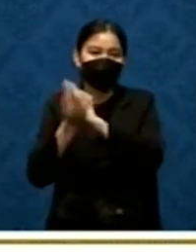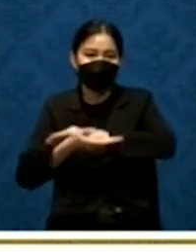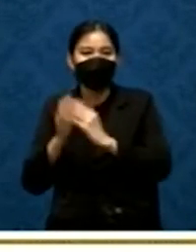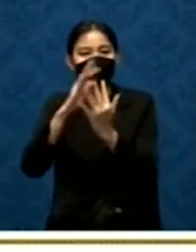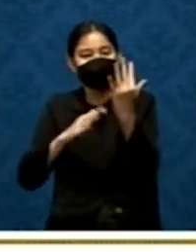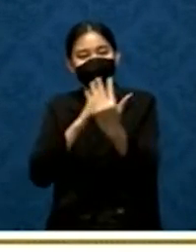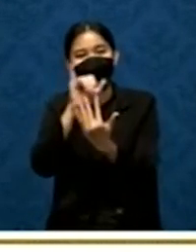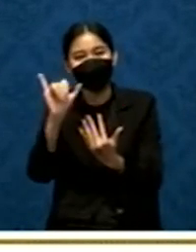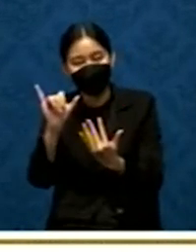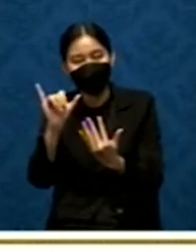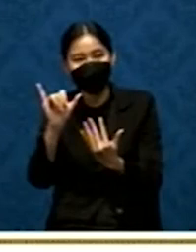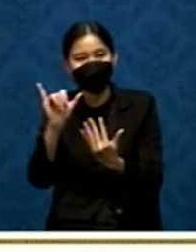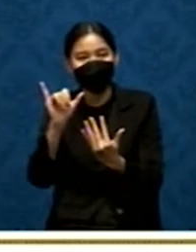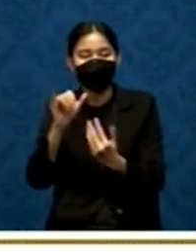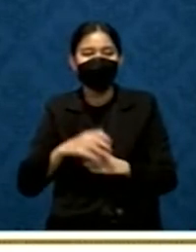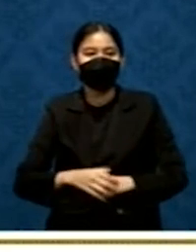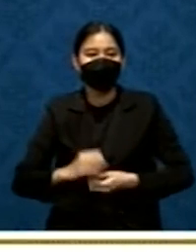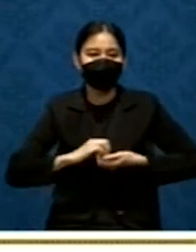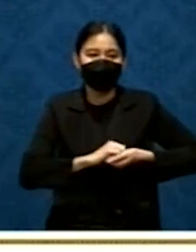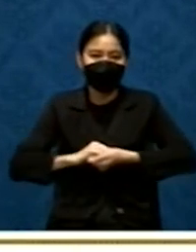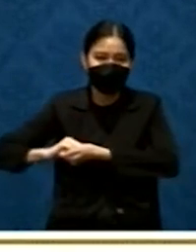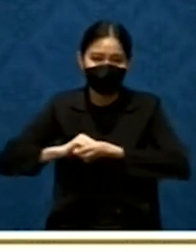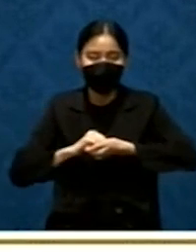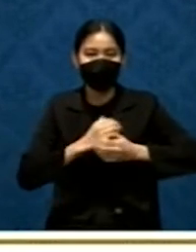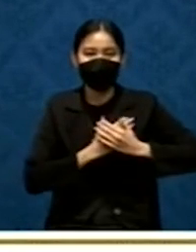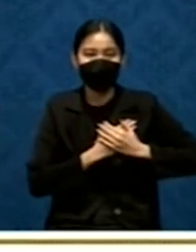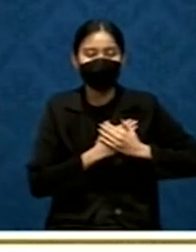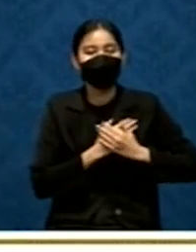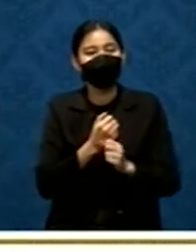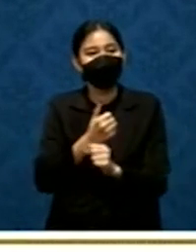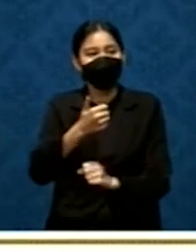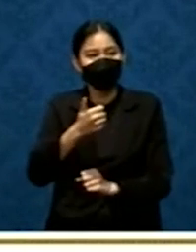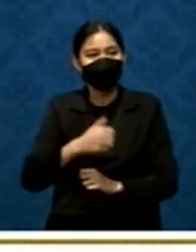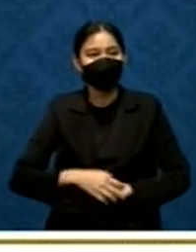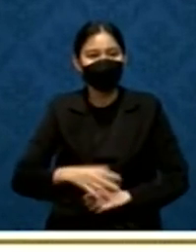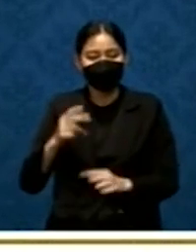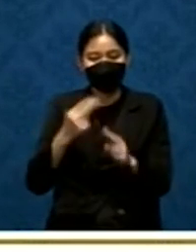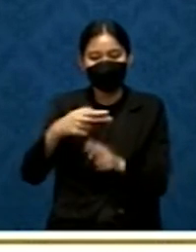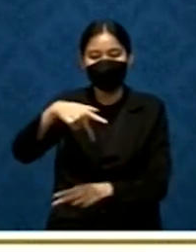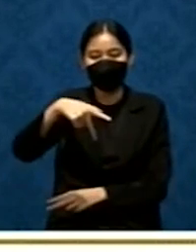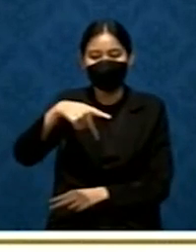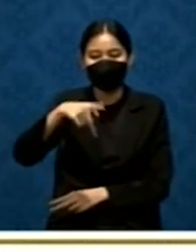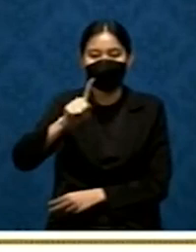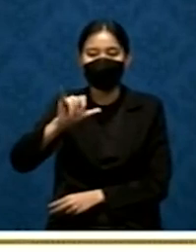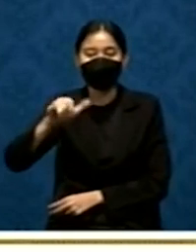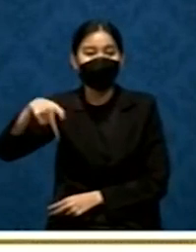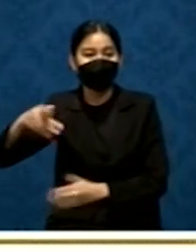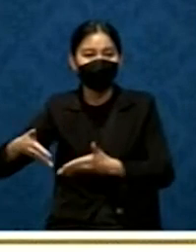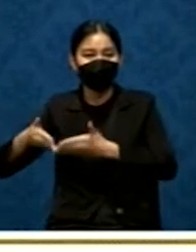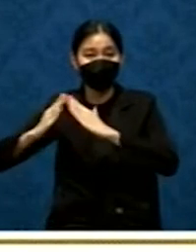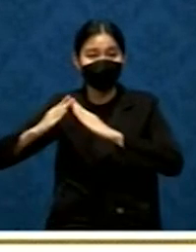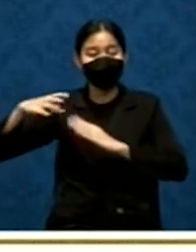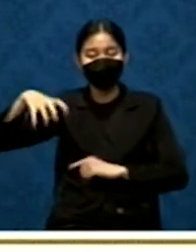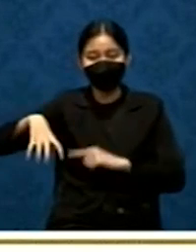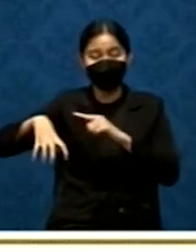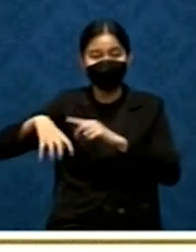าสตร์และการสร้างความสามัคคีปองดองนะครับคณะกรรมการอยปเนี่ยอันนี้ก็ตั้งขึ้นมาซึ่งมี